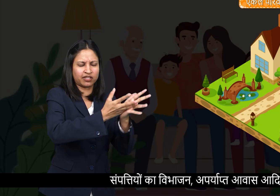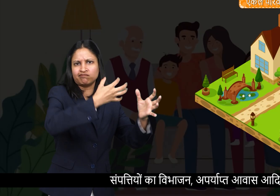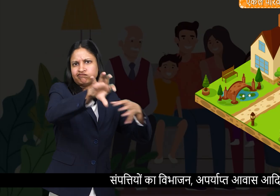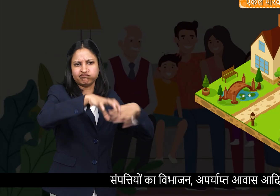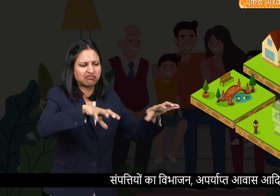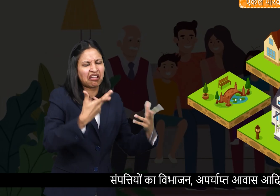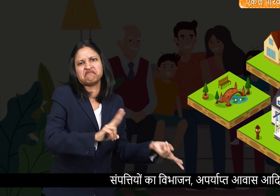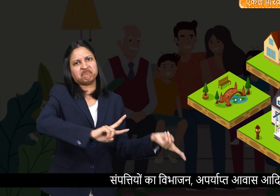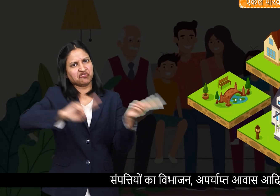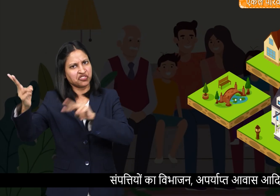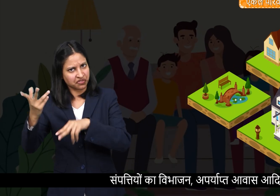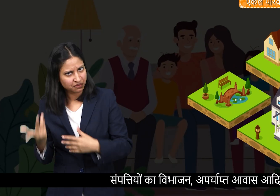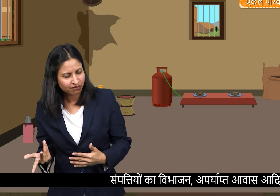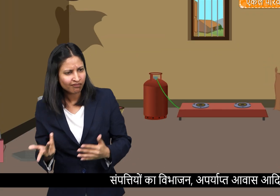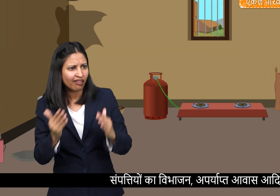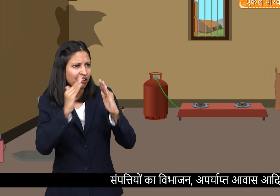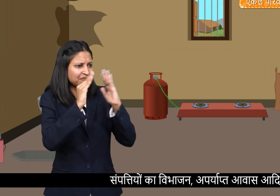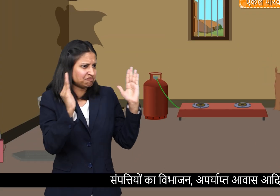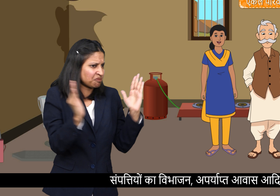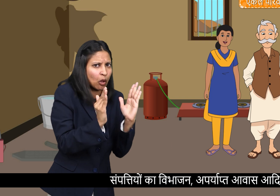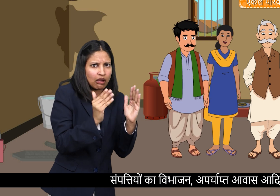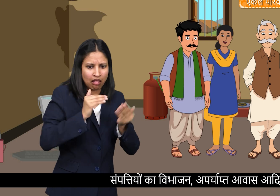अपर्याप्त आवास आदि है।